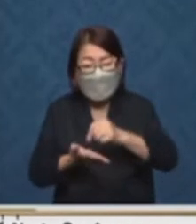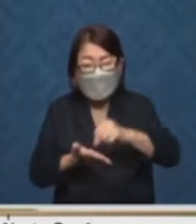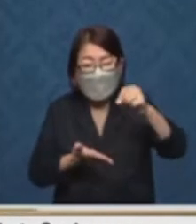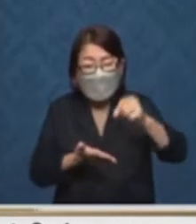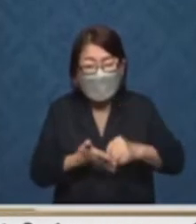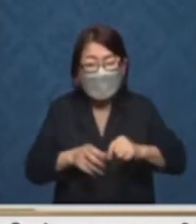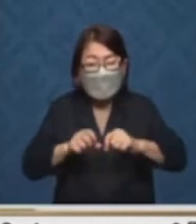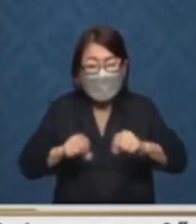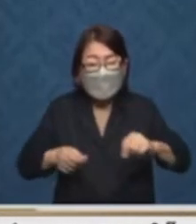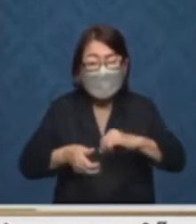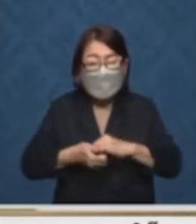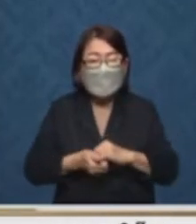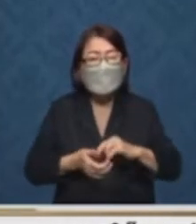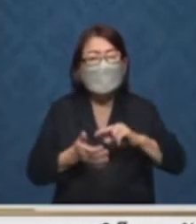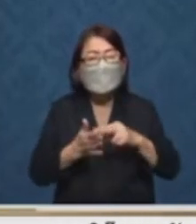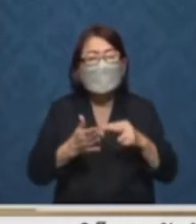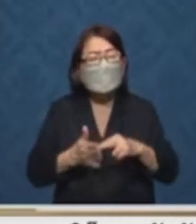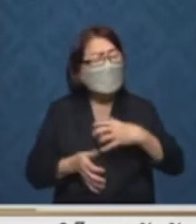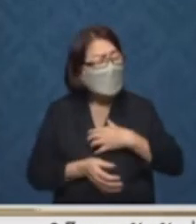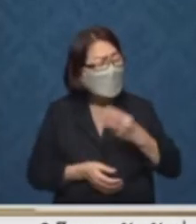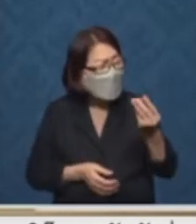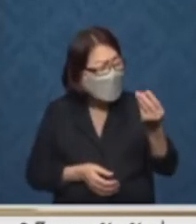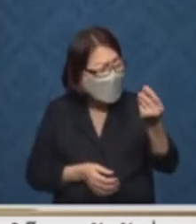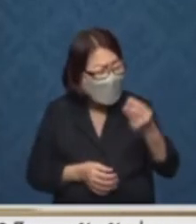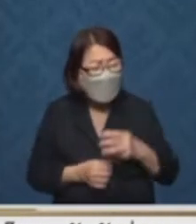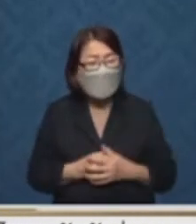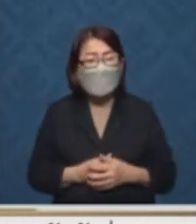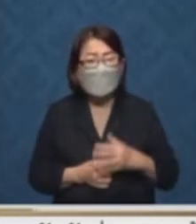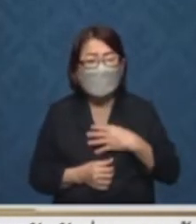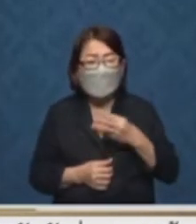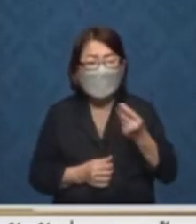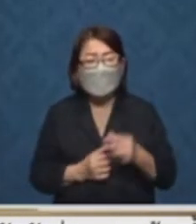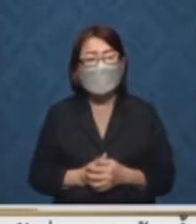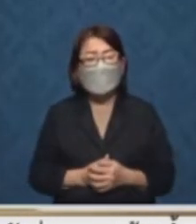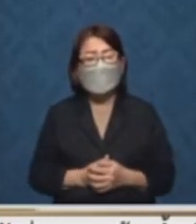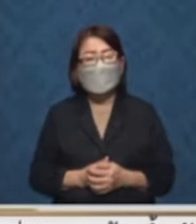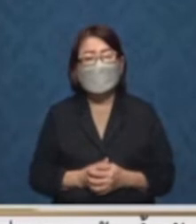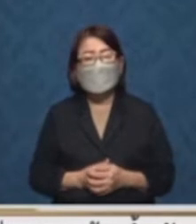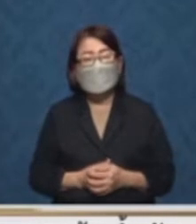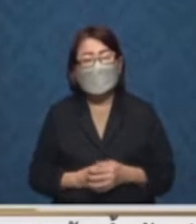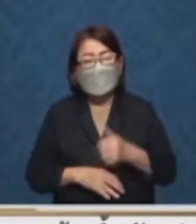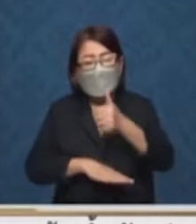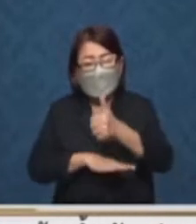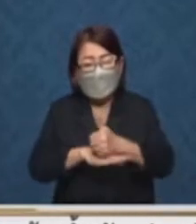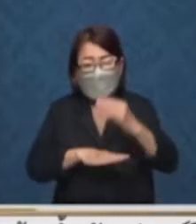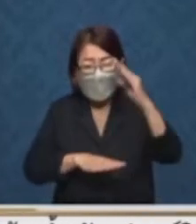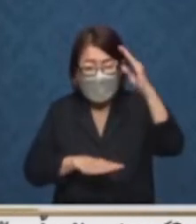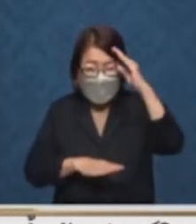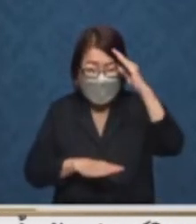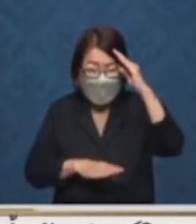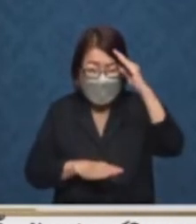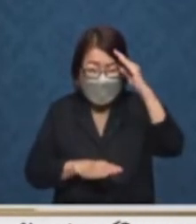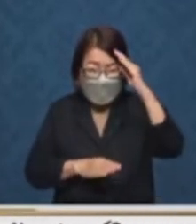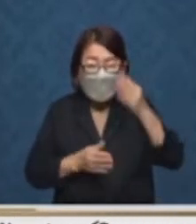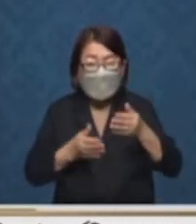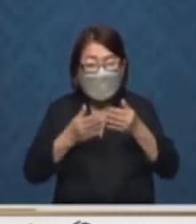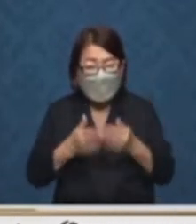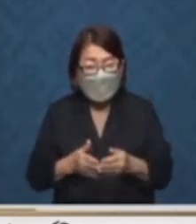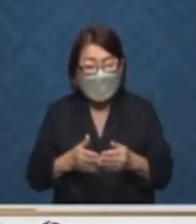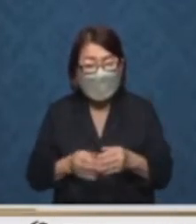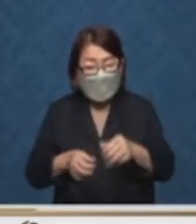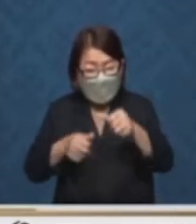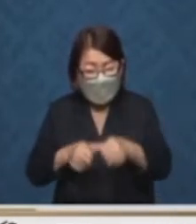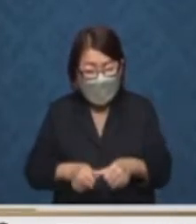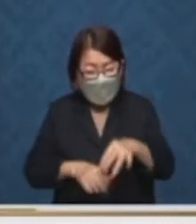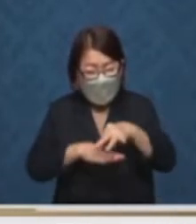เรือ LPD ในช่วงที่บิ๊กเรือเนี่ยเป็นผบ.ตร.เท่านั้นผู้การทหารเรือเท่านั้น